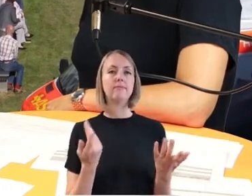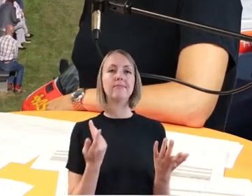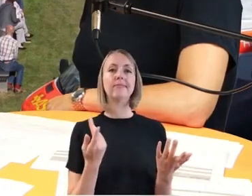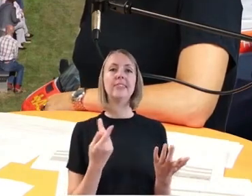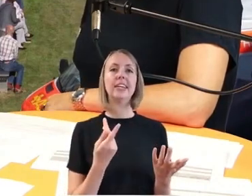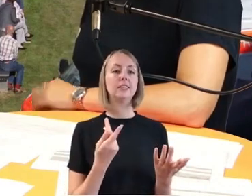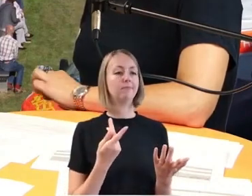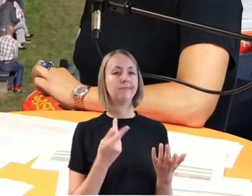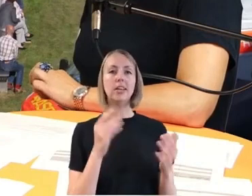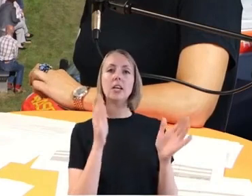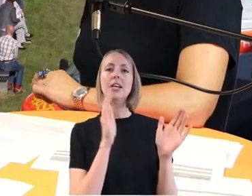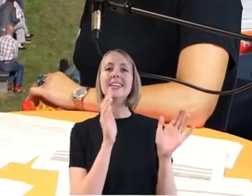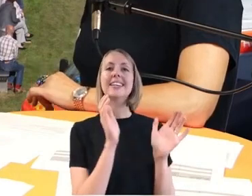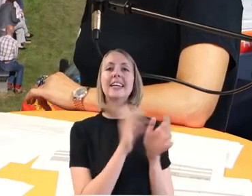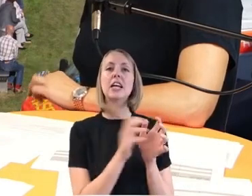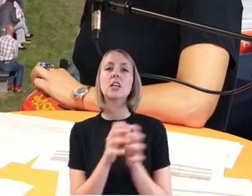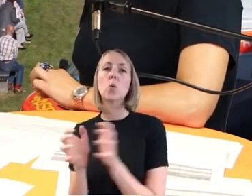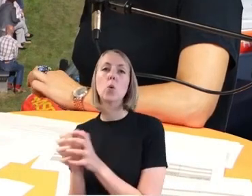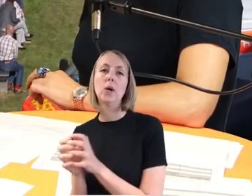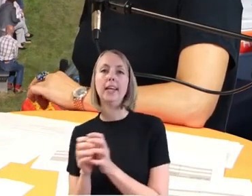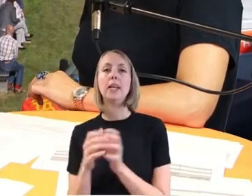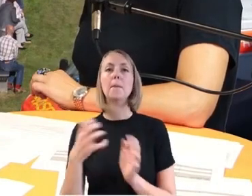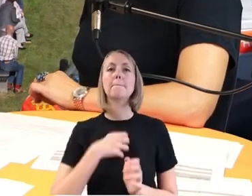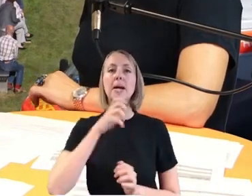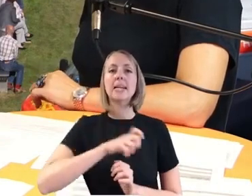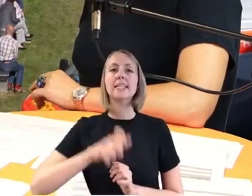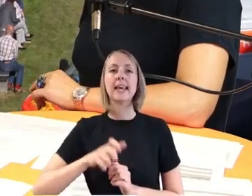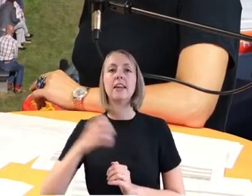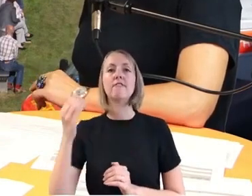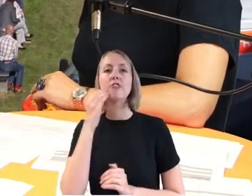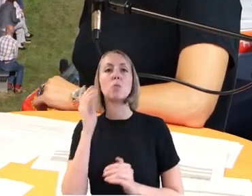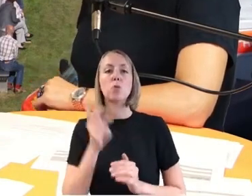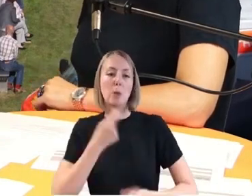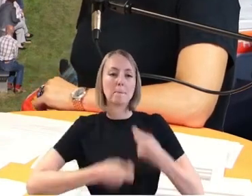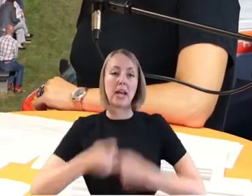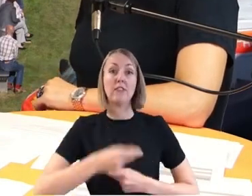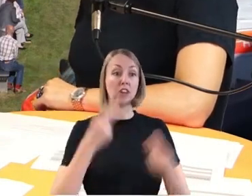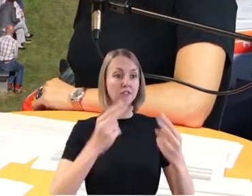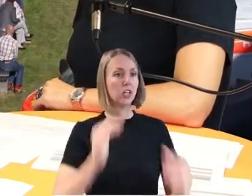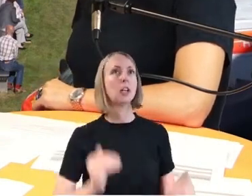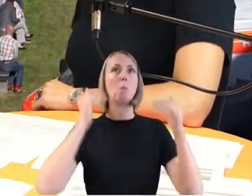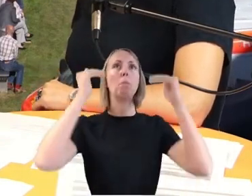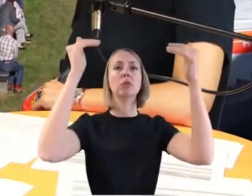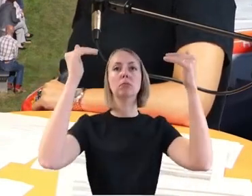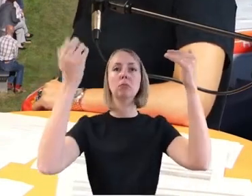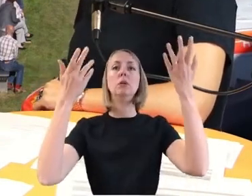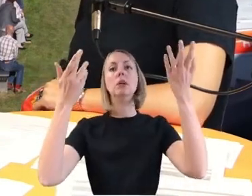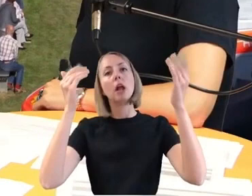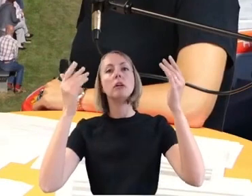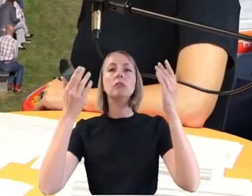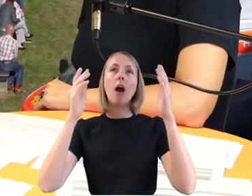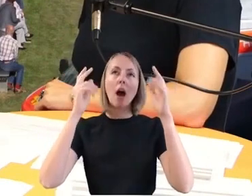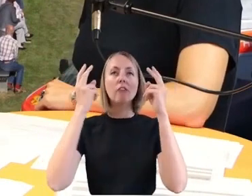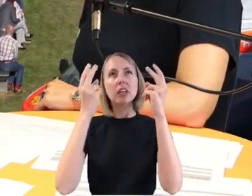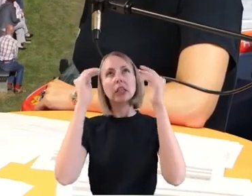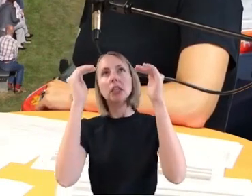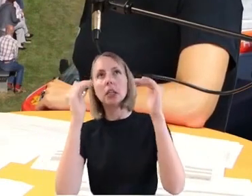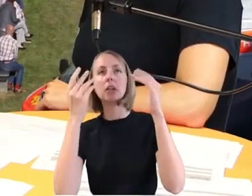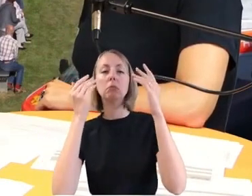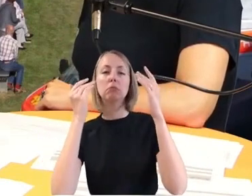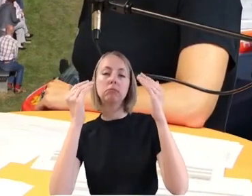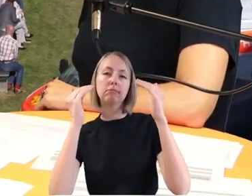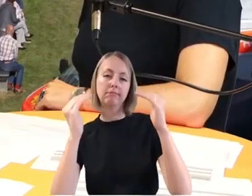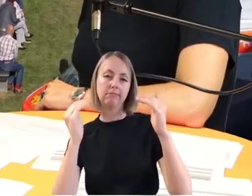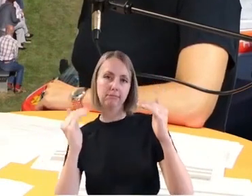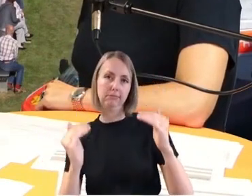Dringlichkeitskategorien, nach denen die Patienten behandelt werden müssen. Zu Betreuende, Betroffene, müssen